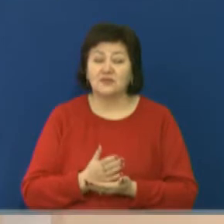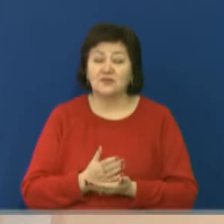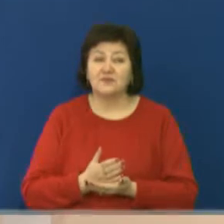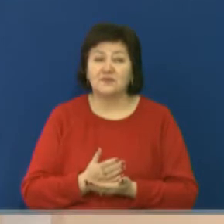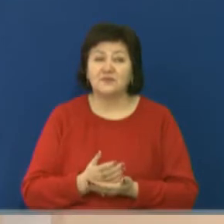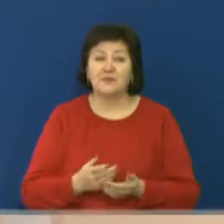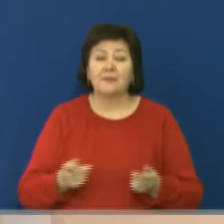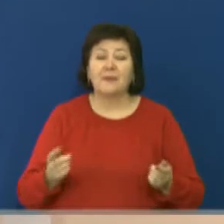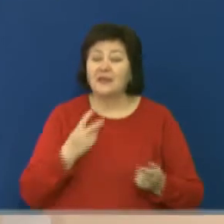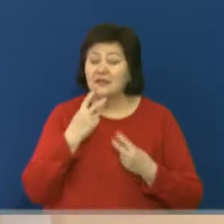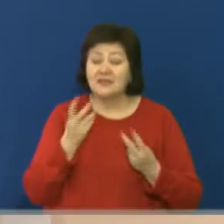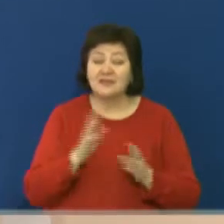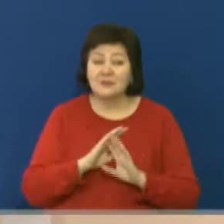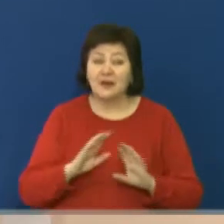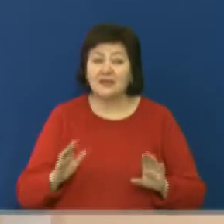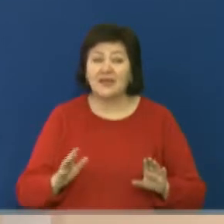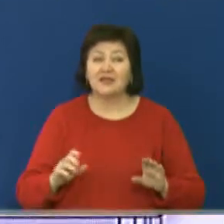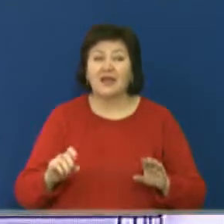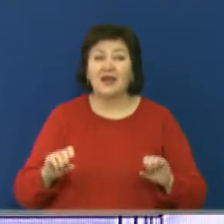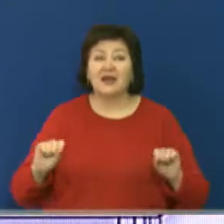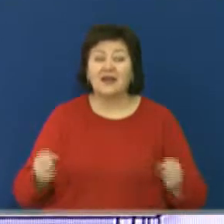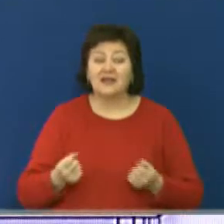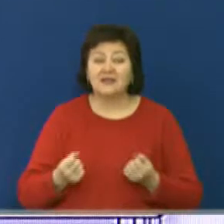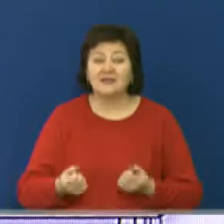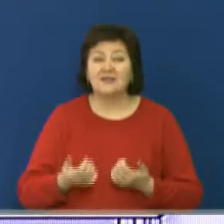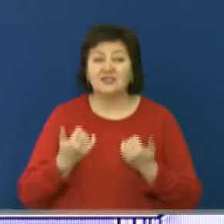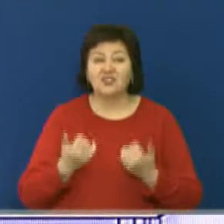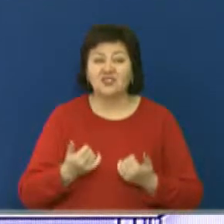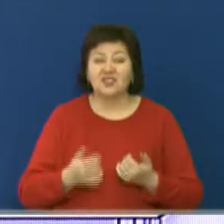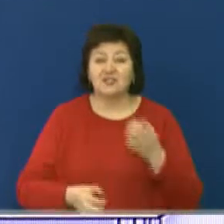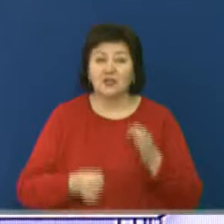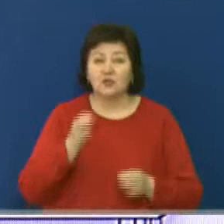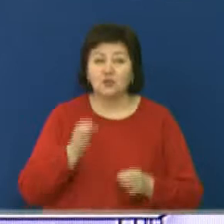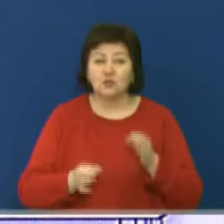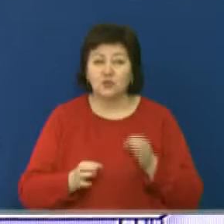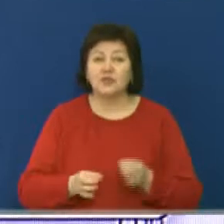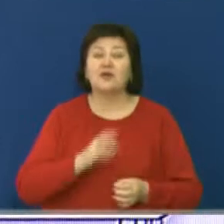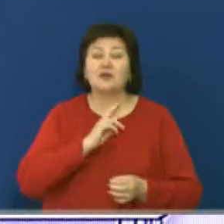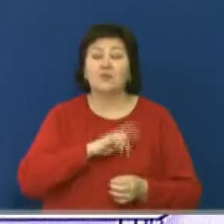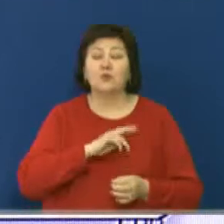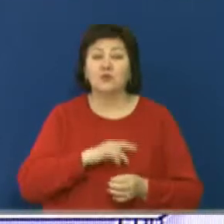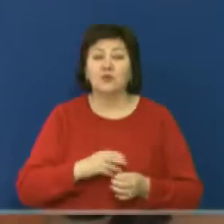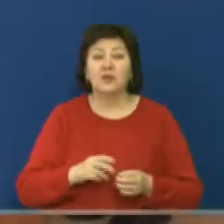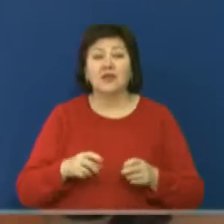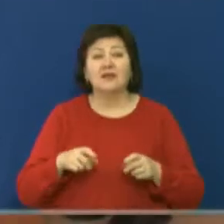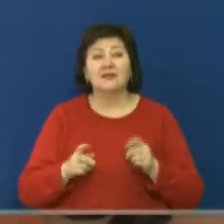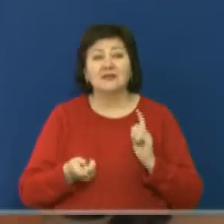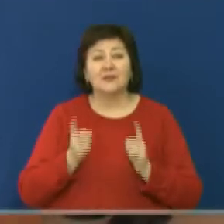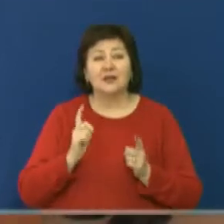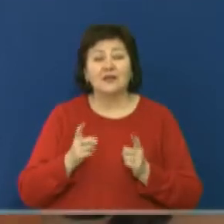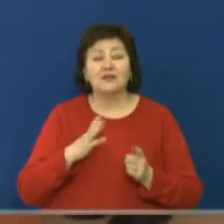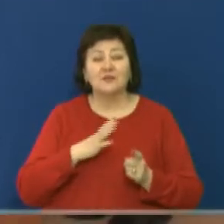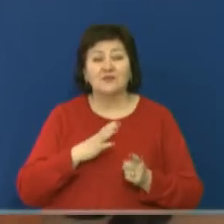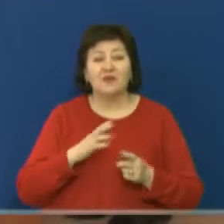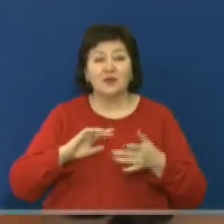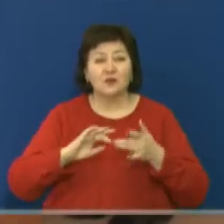Шектеу шараларына қарамастан ауданаралық кәмелетке толмағандар істері жөніндегі сотта іс жүргізу жалғасуда. Отырыстар онлайн тәртіпте өтеді. Кезекті